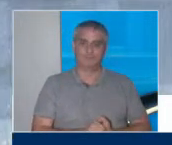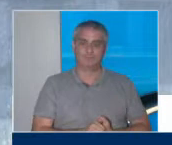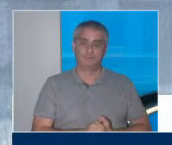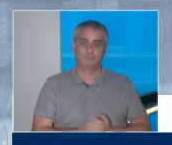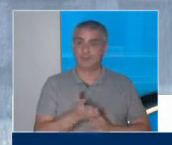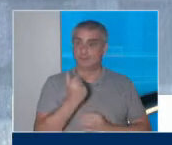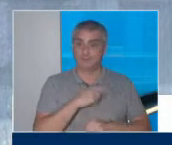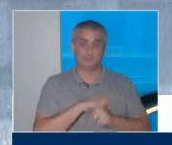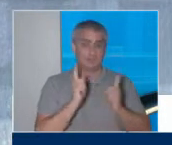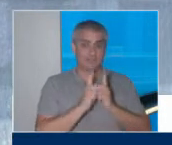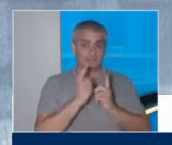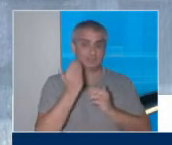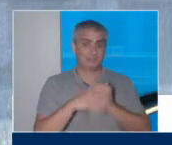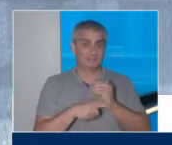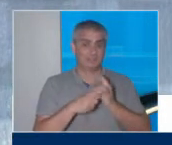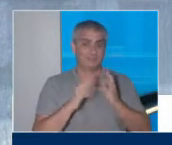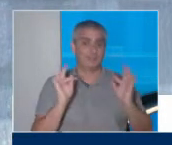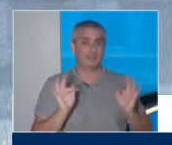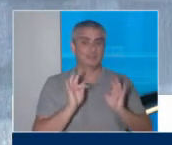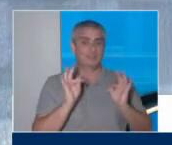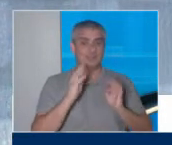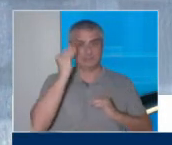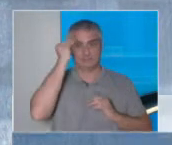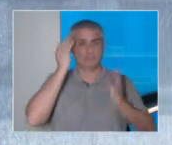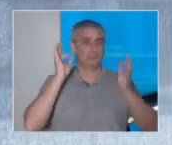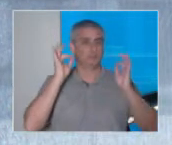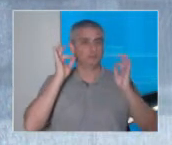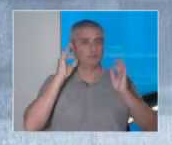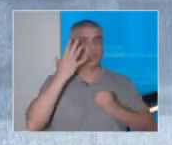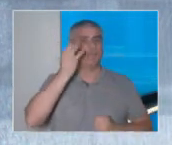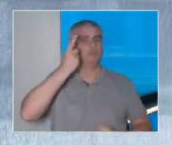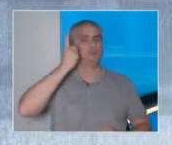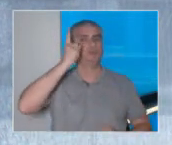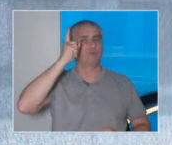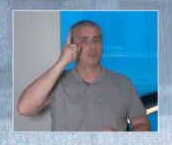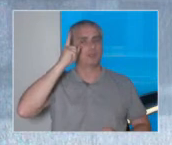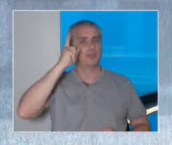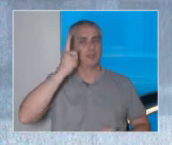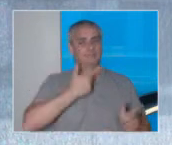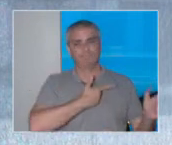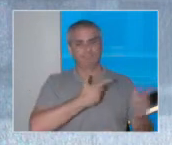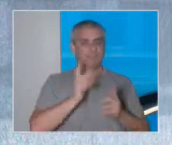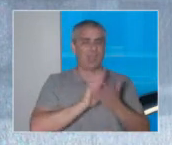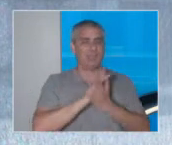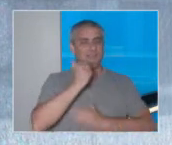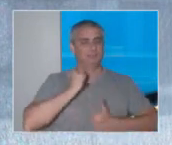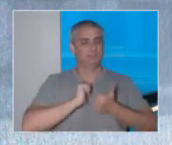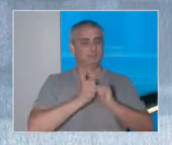תודה רבה. ולפני זמן קצר הסתיים טקס ההנצחה הרשמי לציון 50 שנים לרצח י'